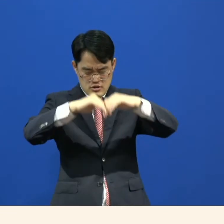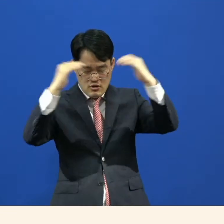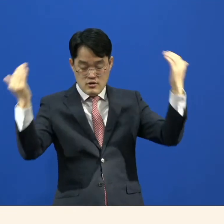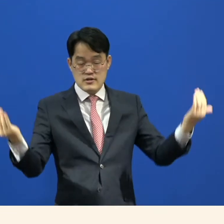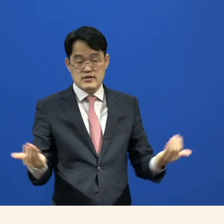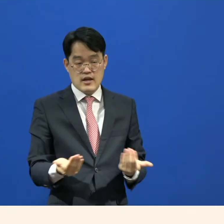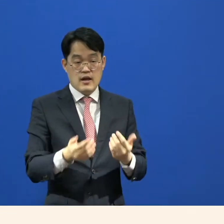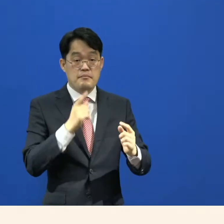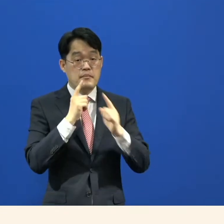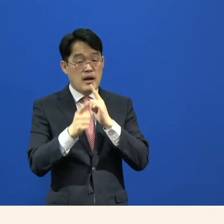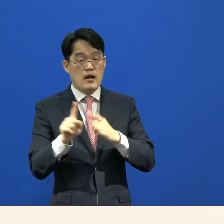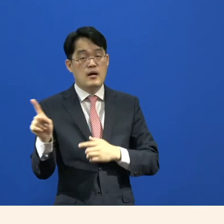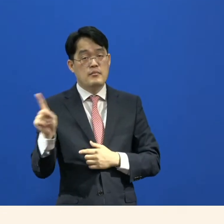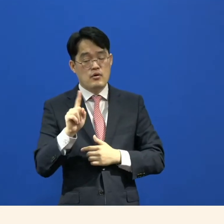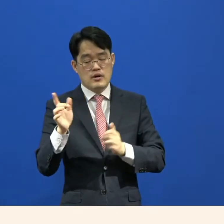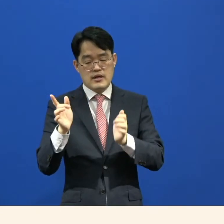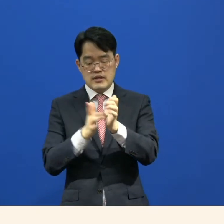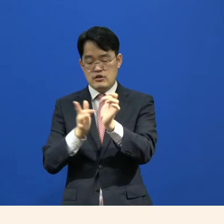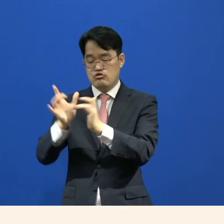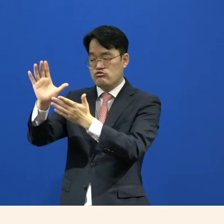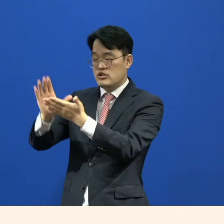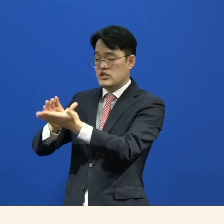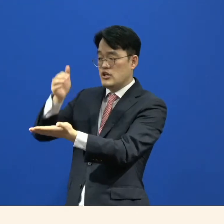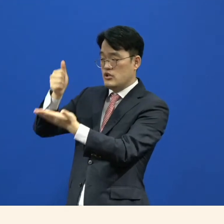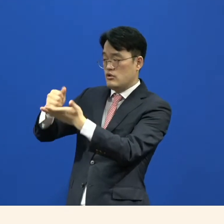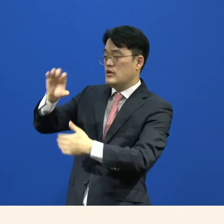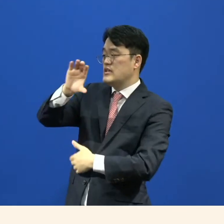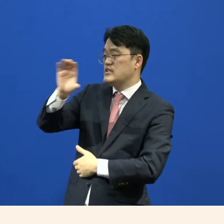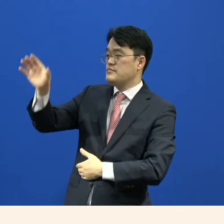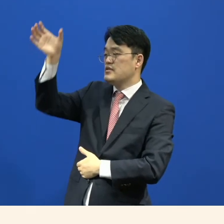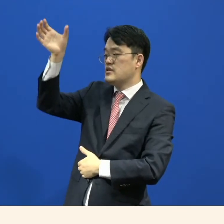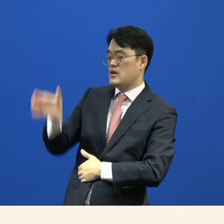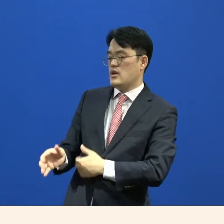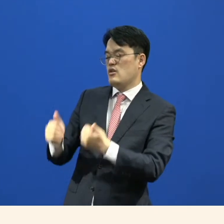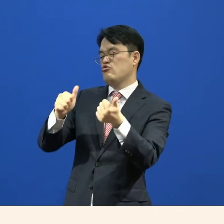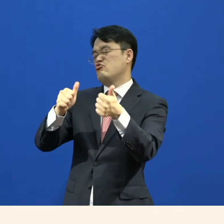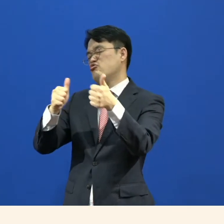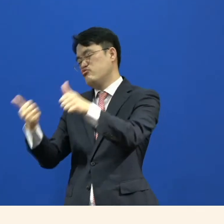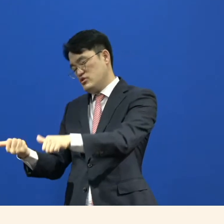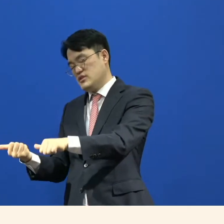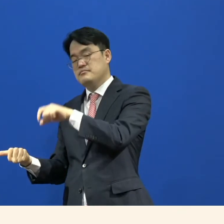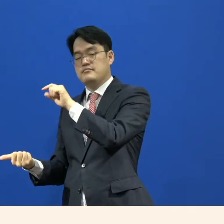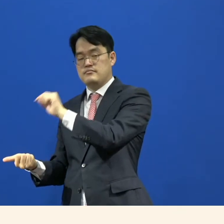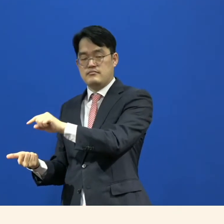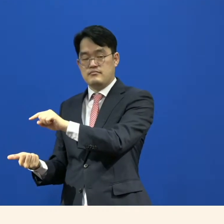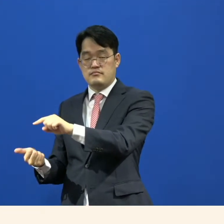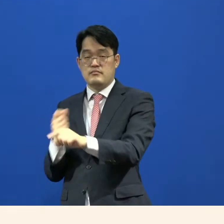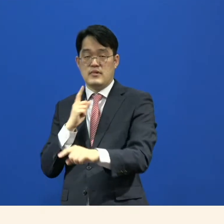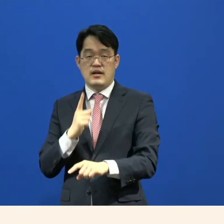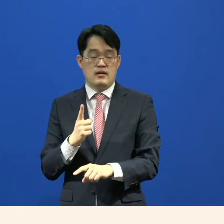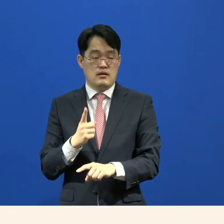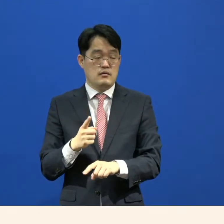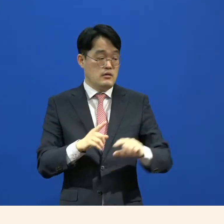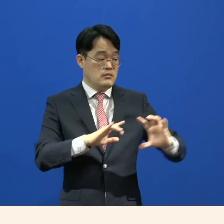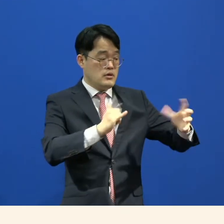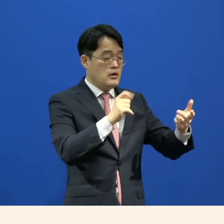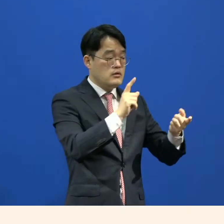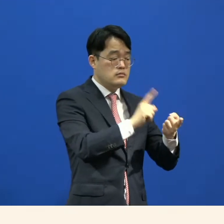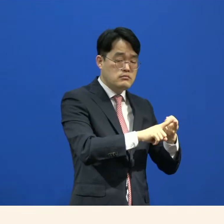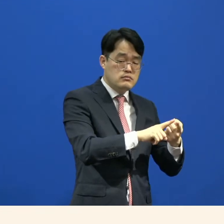무엇인가? 자세히 보면 예수 그리스도의 십자가의 죽으심이라고 하는 것. 세상은 이것은 관심이 없죠,